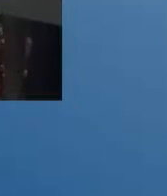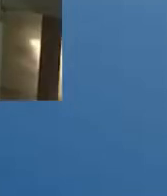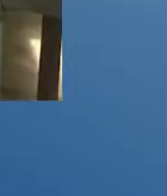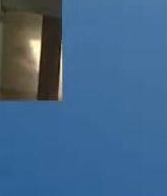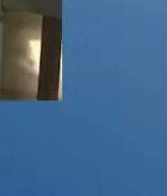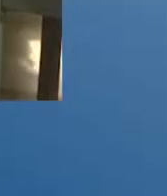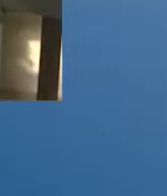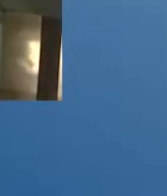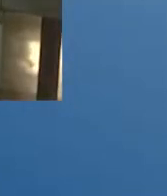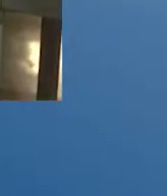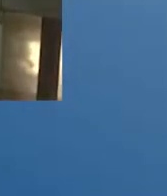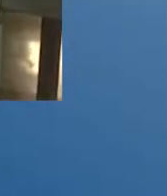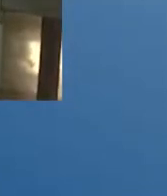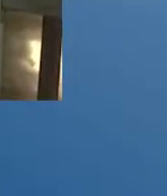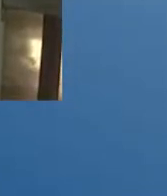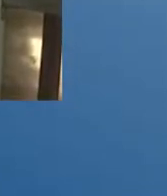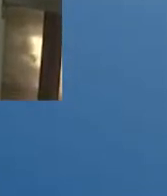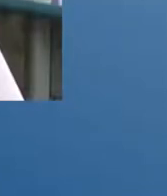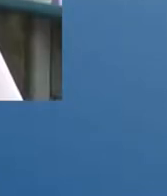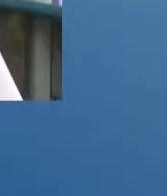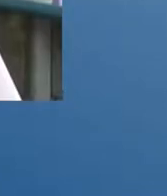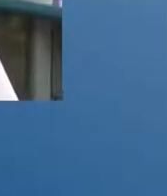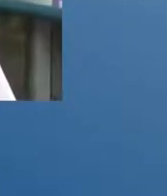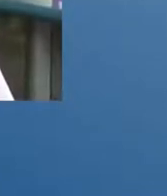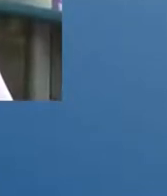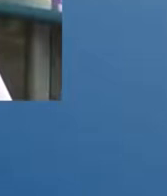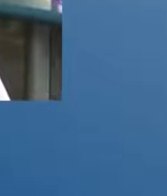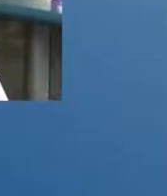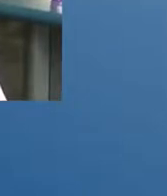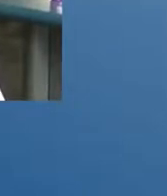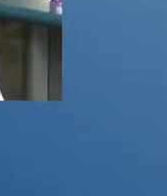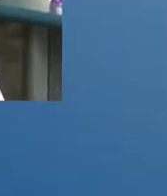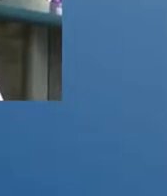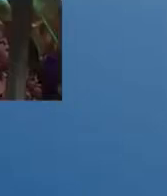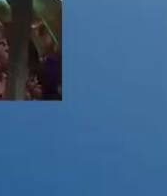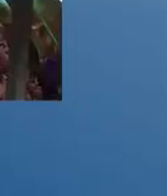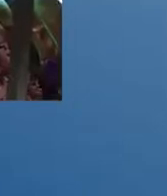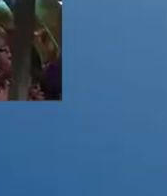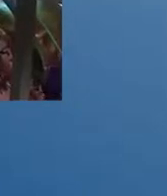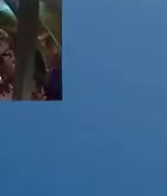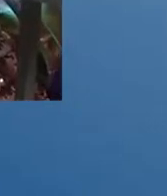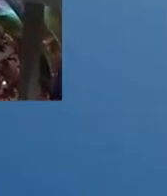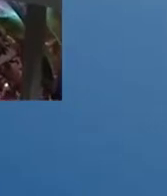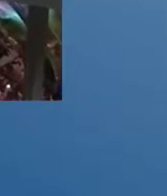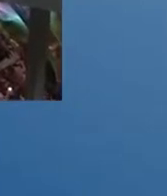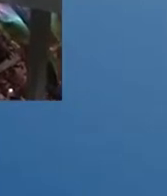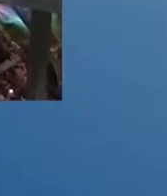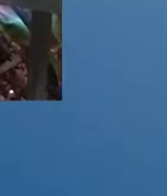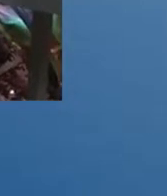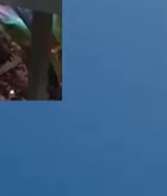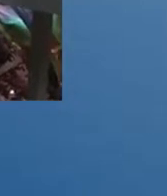kertas. Duit shilling, duit kertas. Duit shilling dengan duit kertas. Saya akan